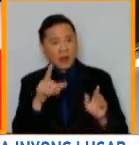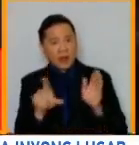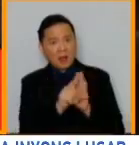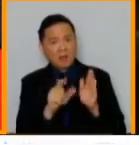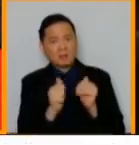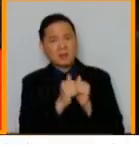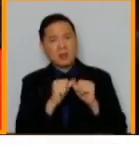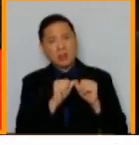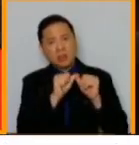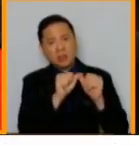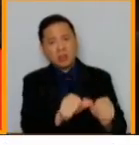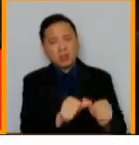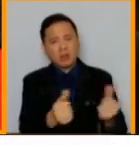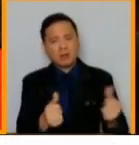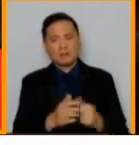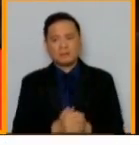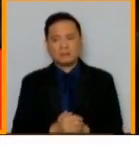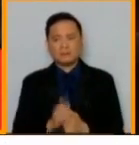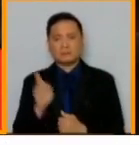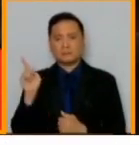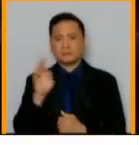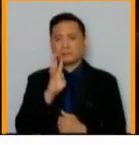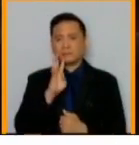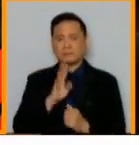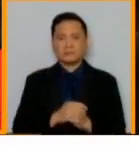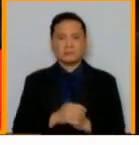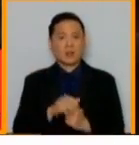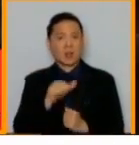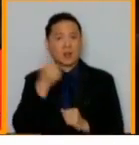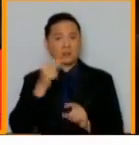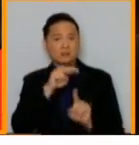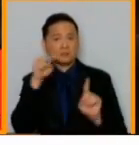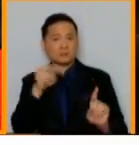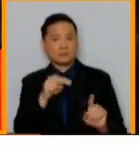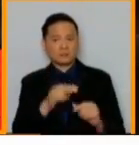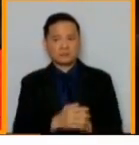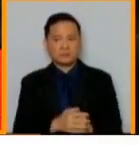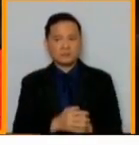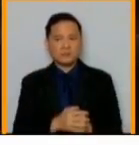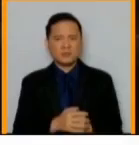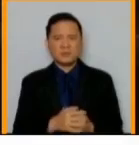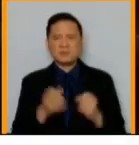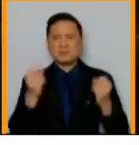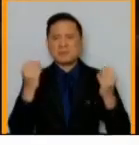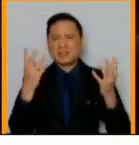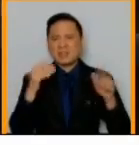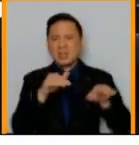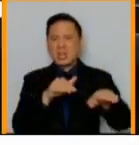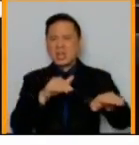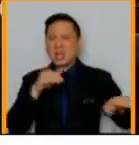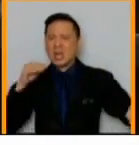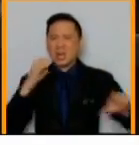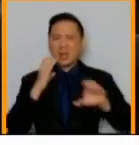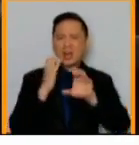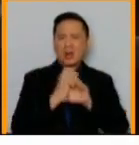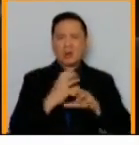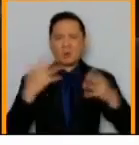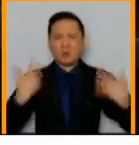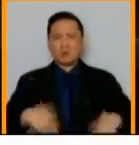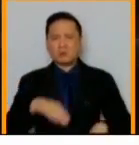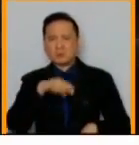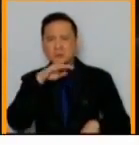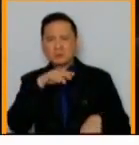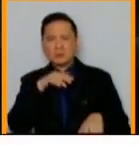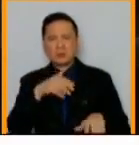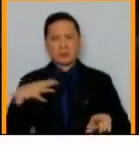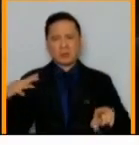pahinante. Kasi pagka walang truck ban, napaka-traffic dito eh. Kaya bilang pahinante, nakakapagod din po. Bukod sa nakakapagod na,